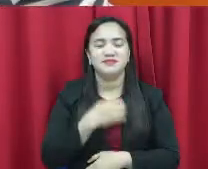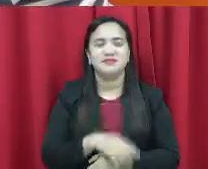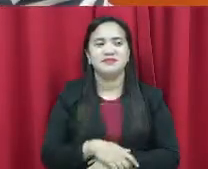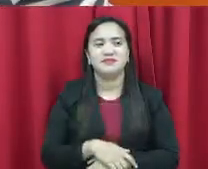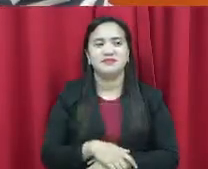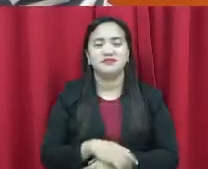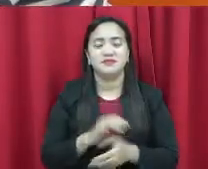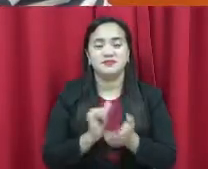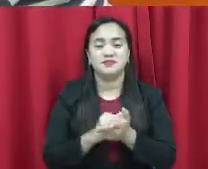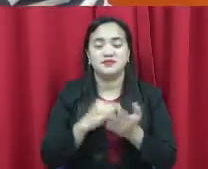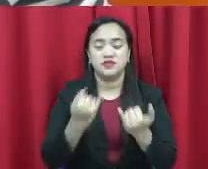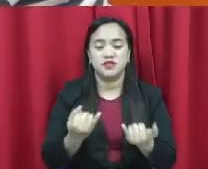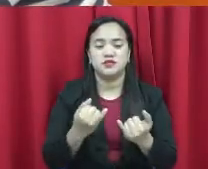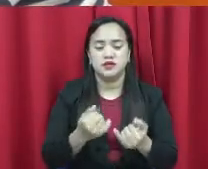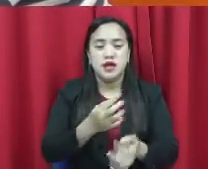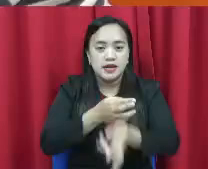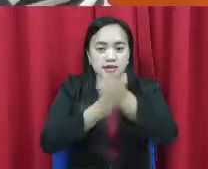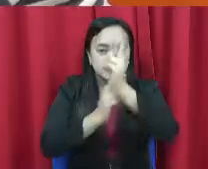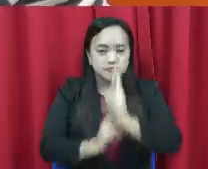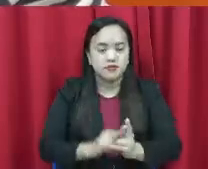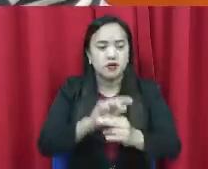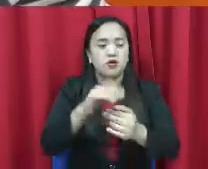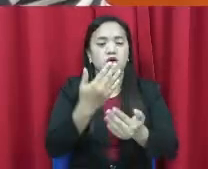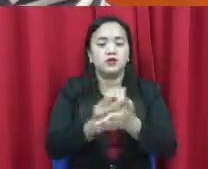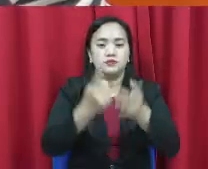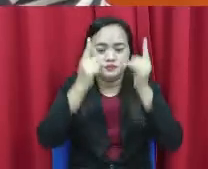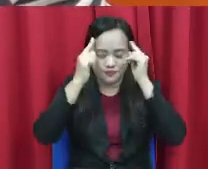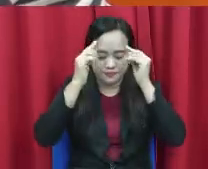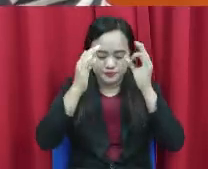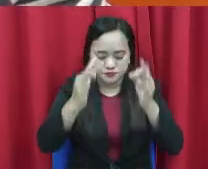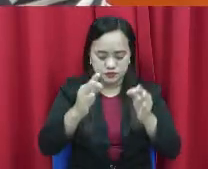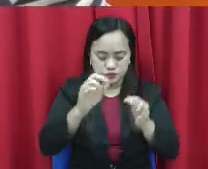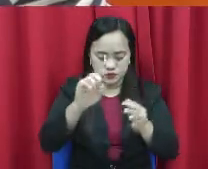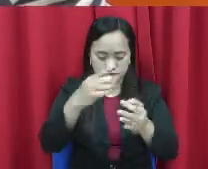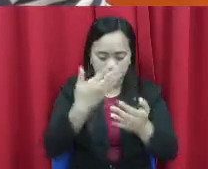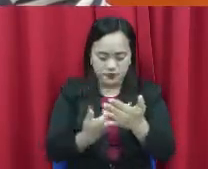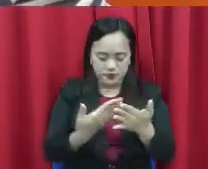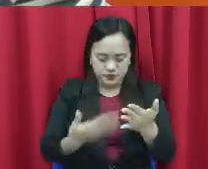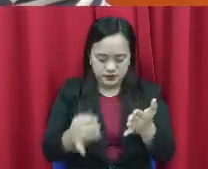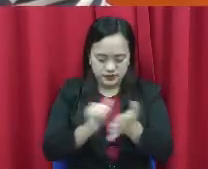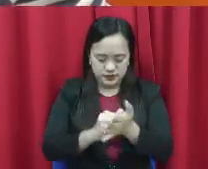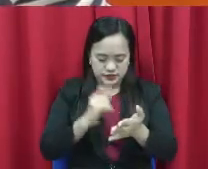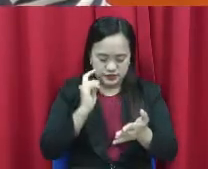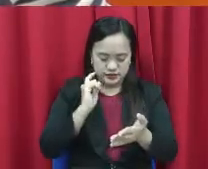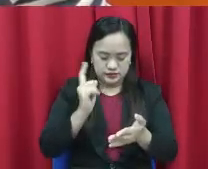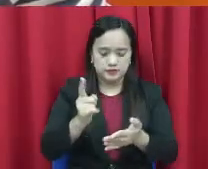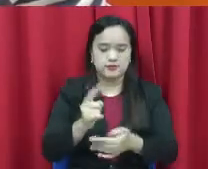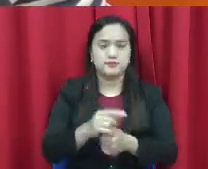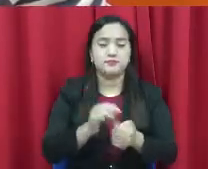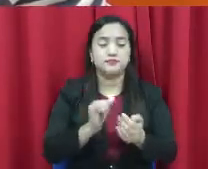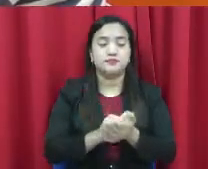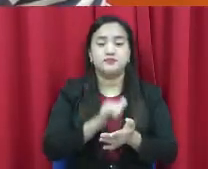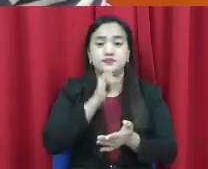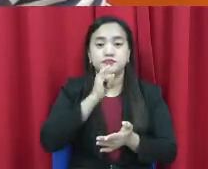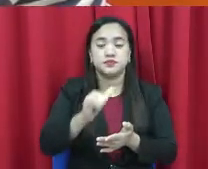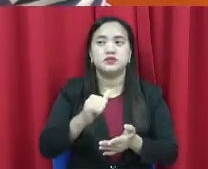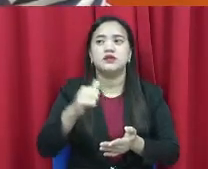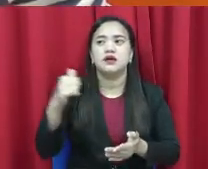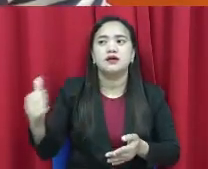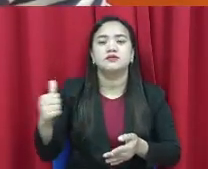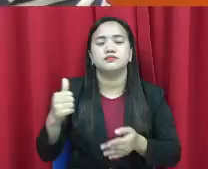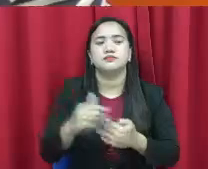ko desisyon mo at wala p problema sa akin pero sabi ko isa rin sa bagay na binanggit ko ah pero hindi katulad ng pamamaraan ng